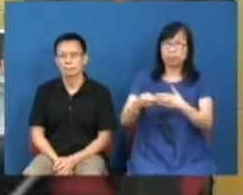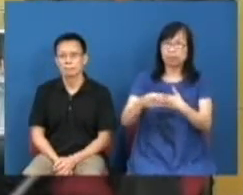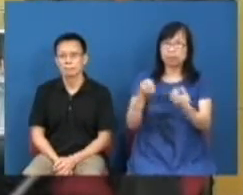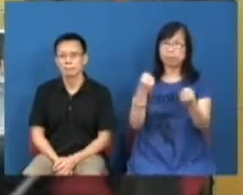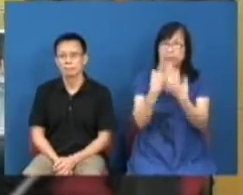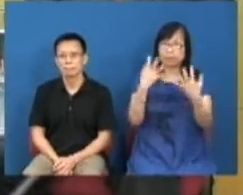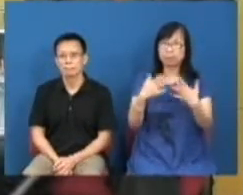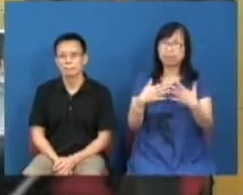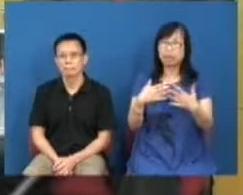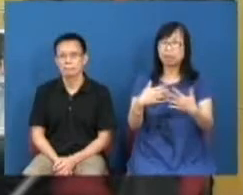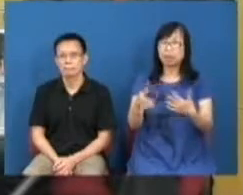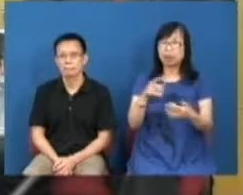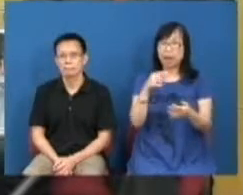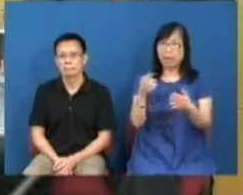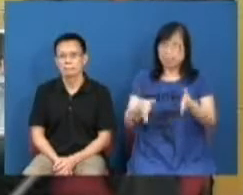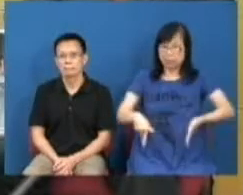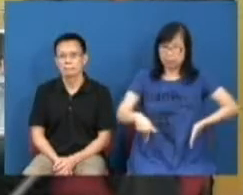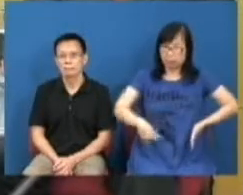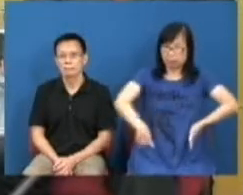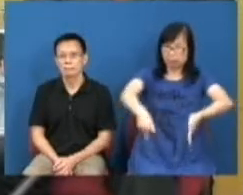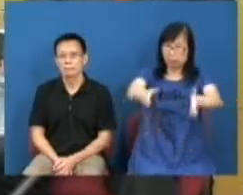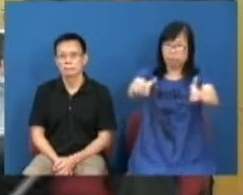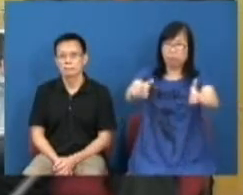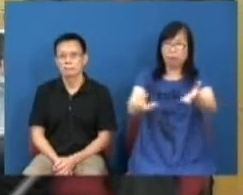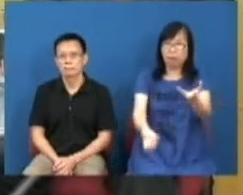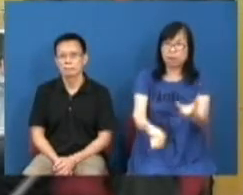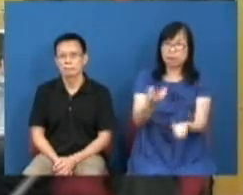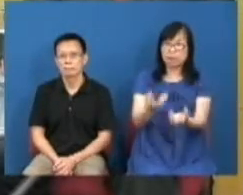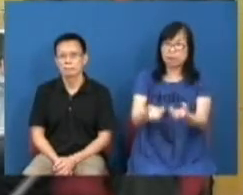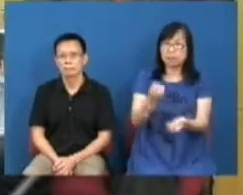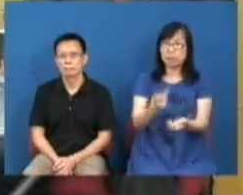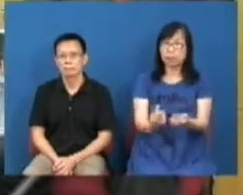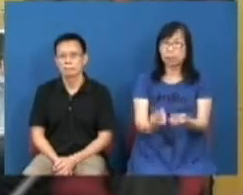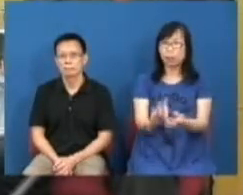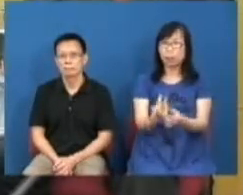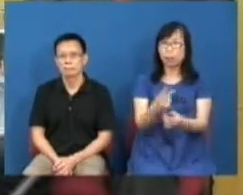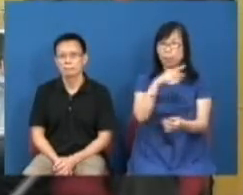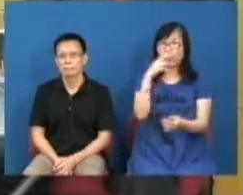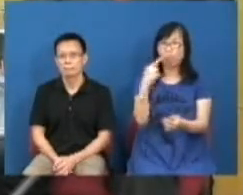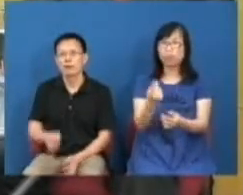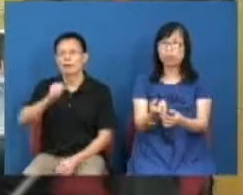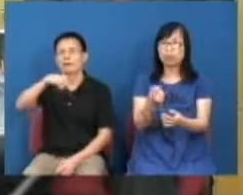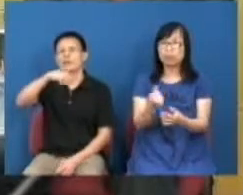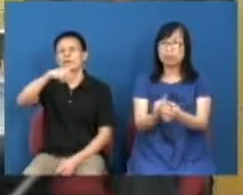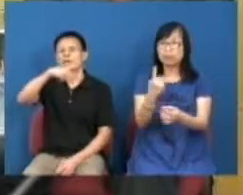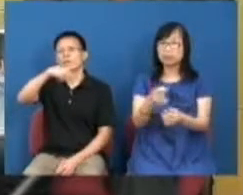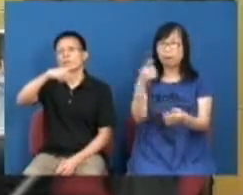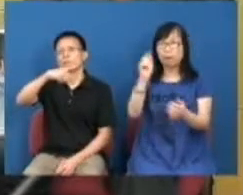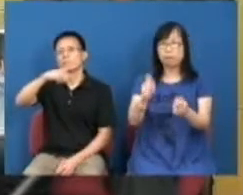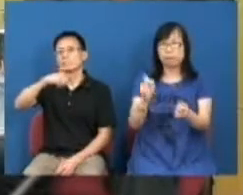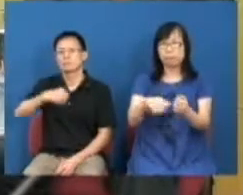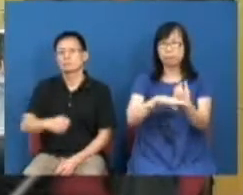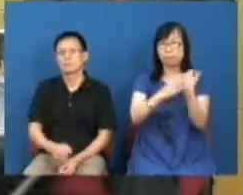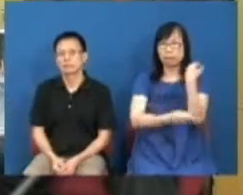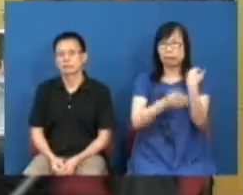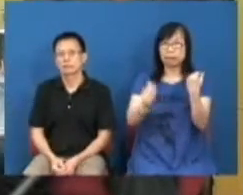居然話我哋喺一啲走廊度。燒香啦嚇，都大家打到上法庭。咁其實呢個個案